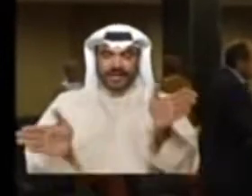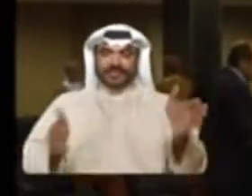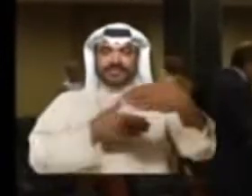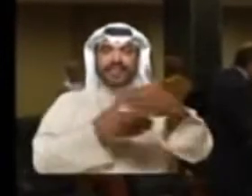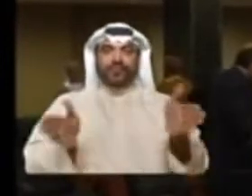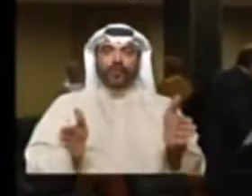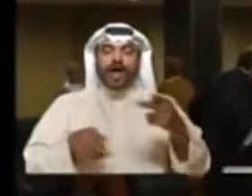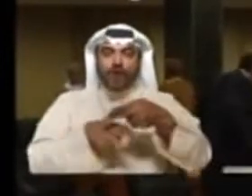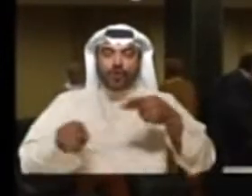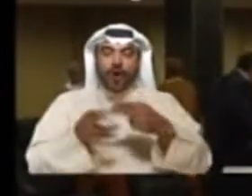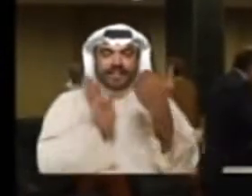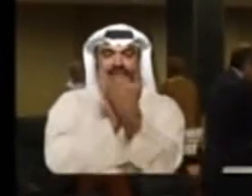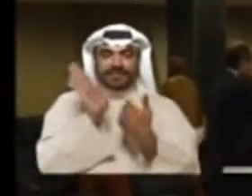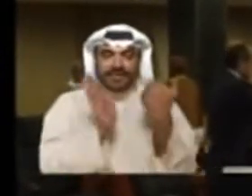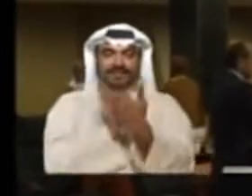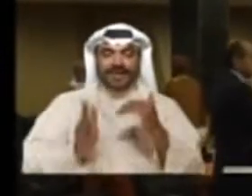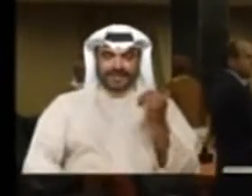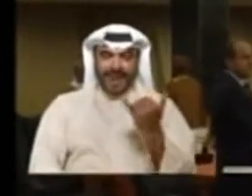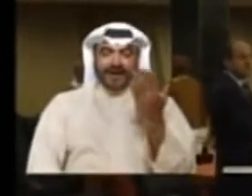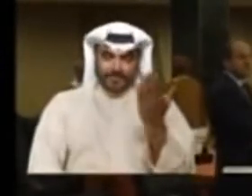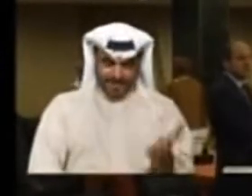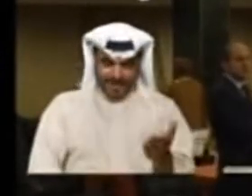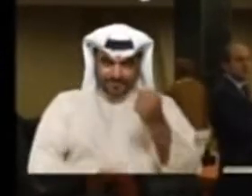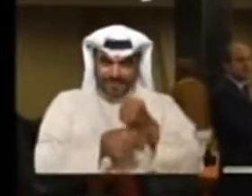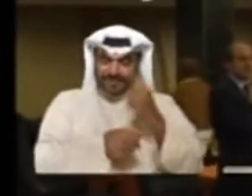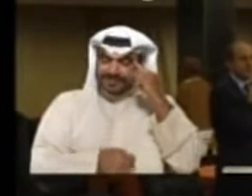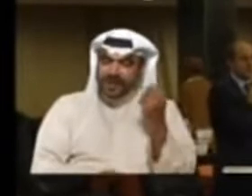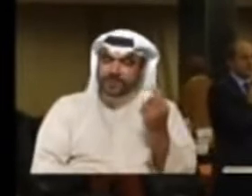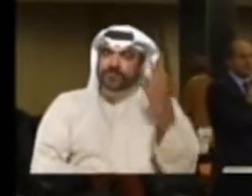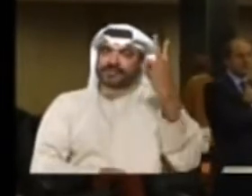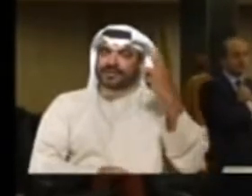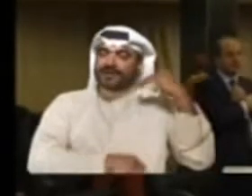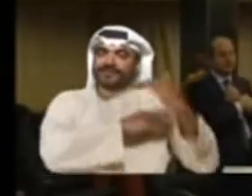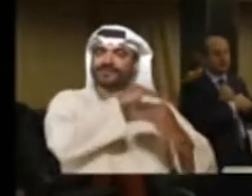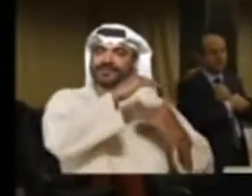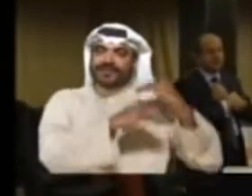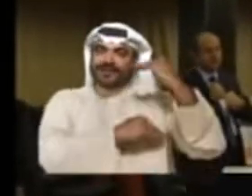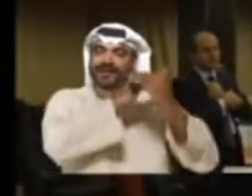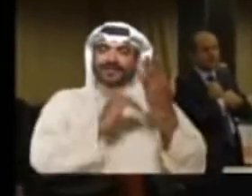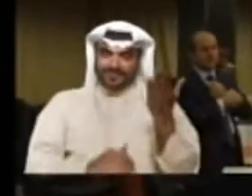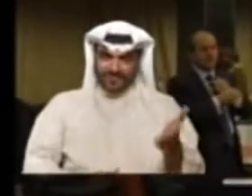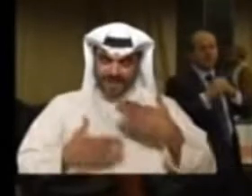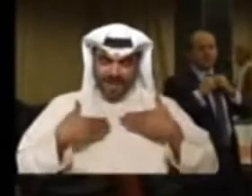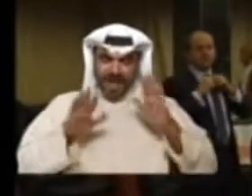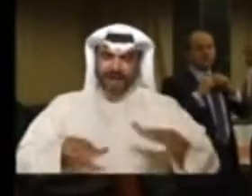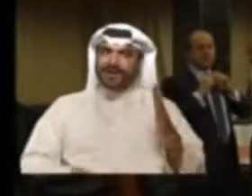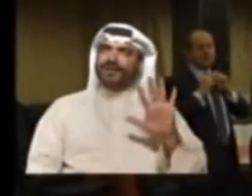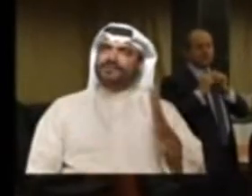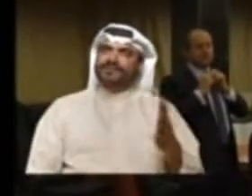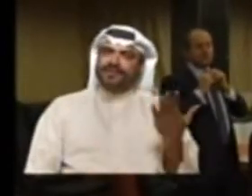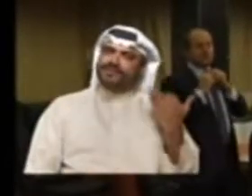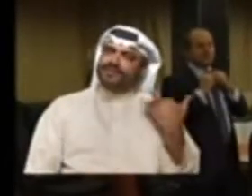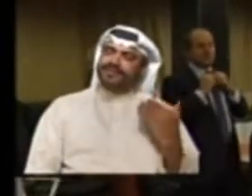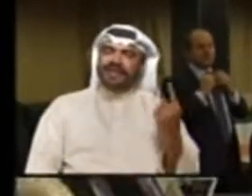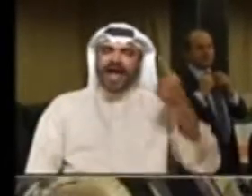للتنمية الاقتصادية الاجتماعية العربية ومشاريع التي بدأها منذ ذاك الوقت حتى هذا الحين. كنا قبل حوالي 10